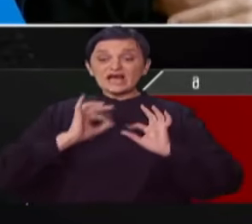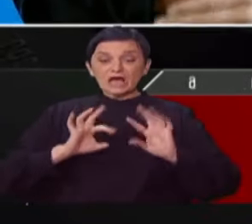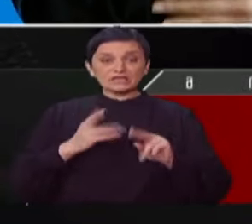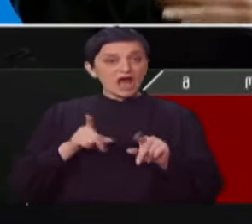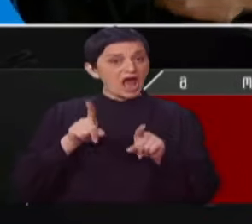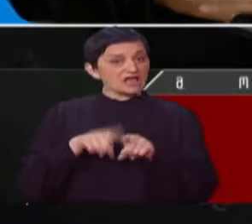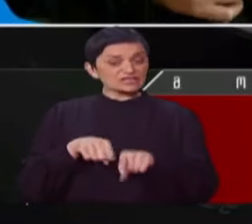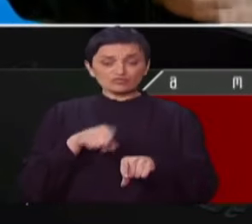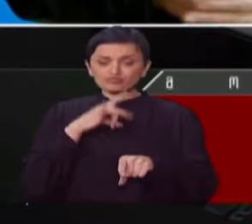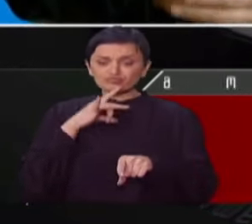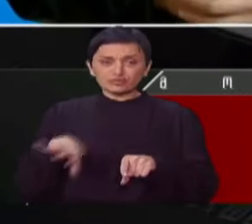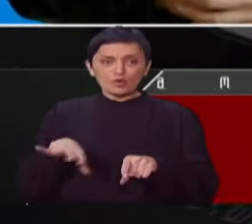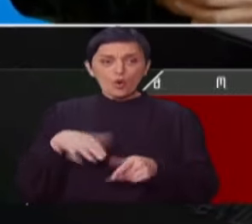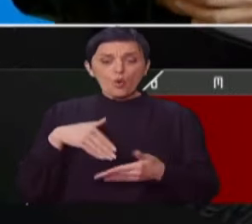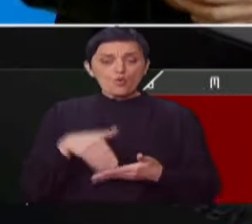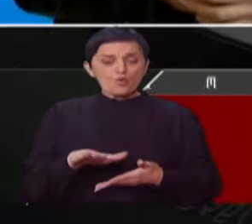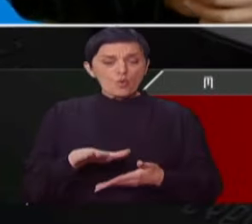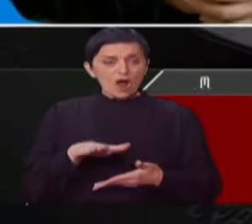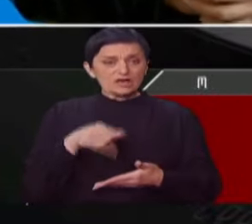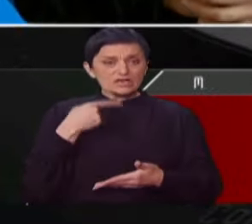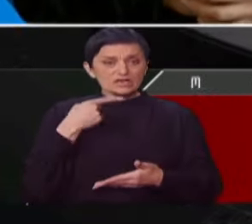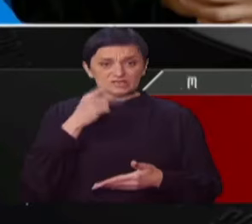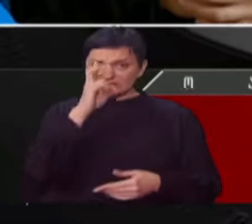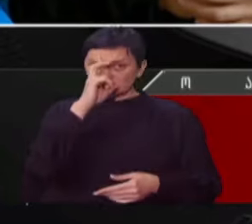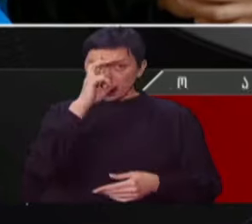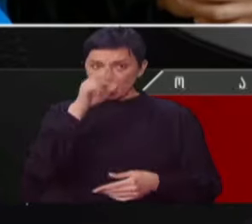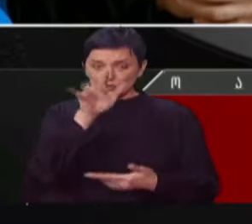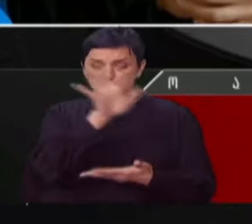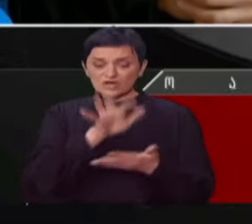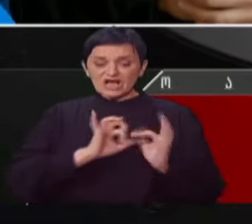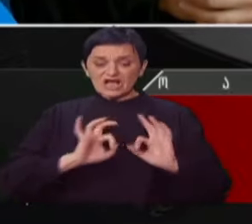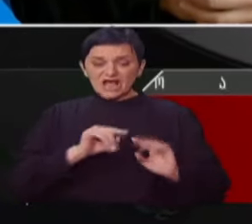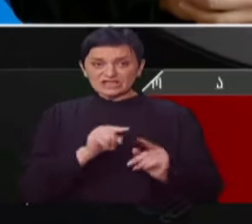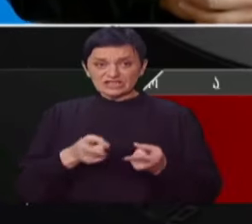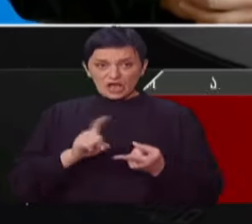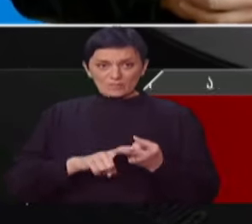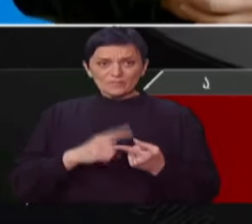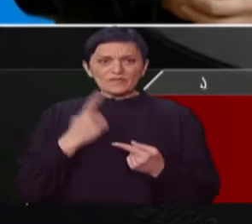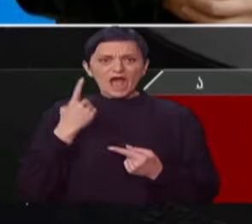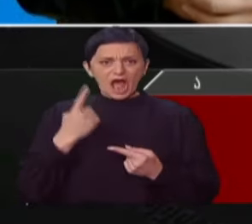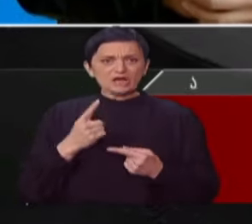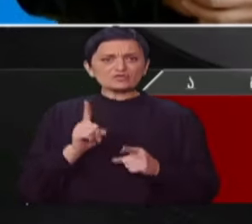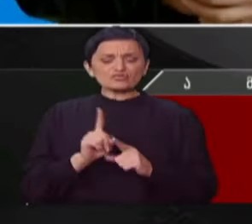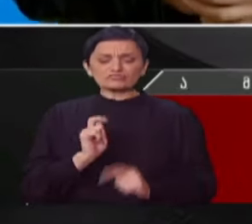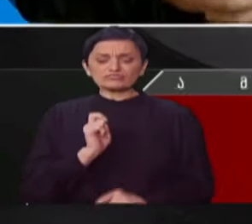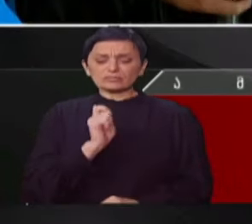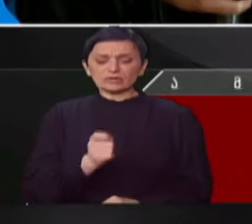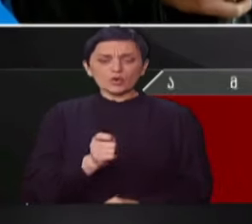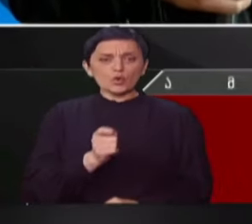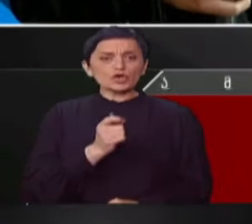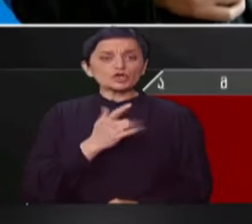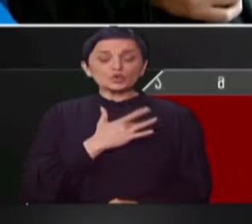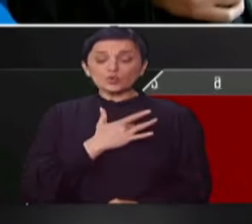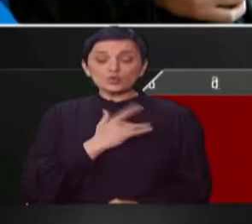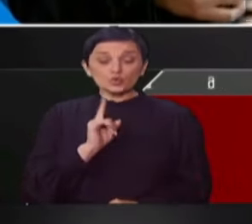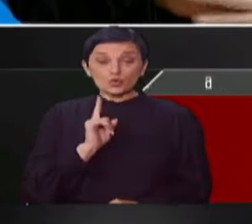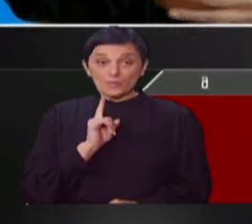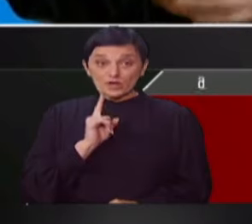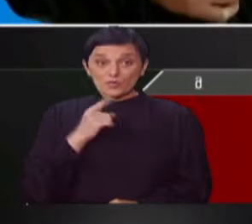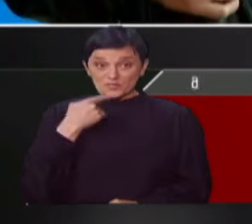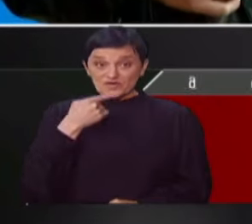ასე არ მოხდება, ანუ უარი განაცხადა სახელმწიფოს ამ განცხადებასთან დაკავშირებით და ერთგვარი ულტიმატუმიც დააყენა. ეს იგულისხმება, რომ